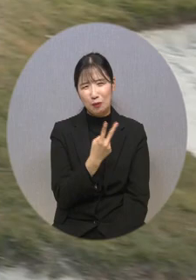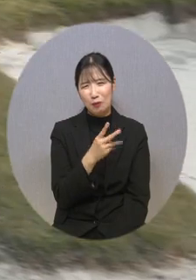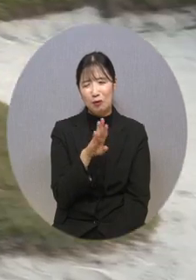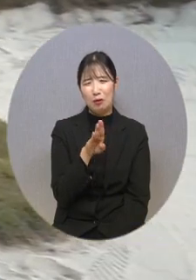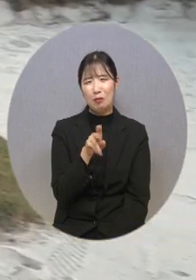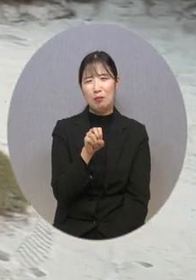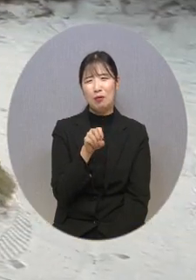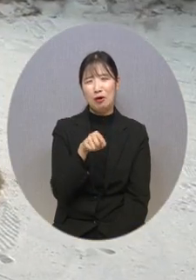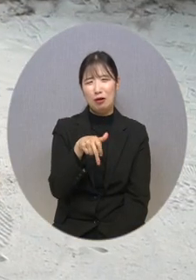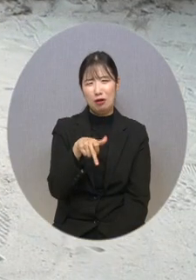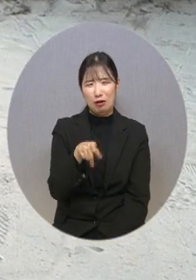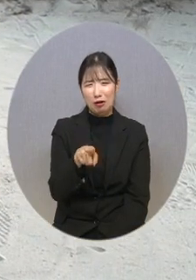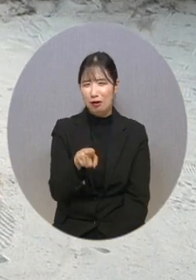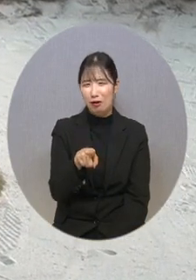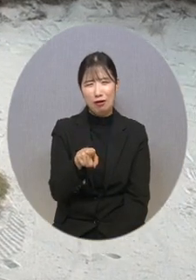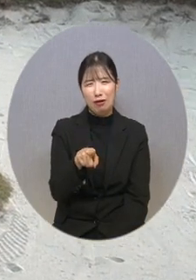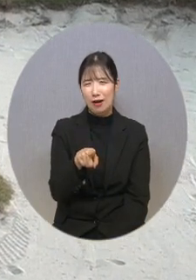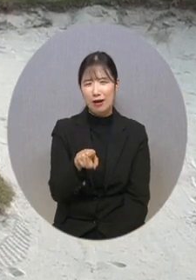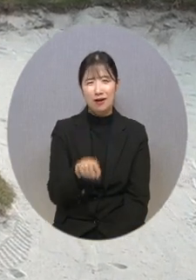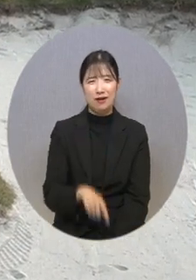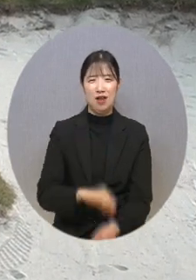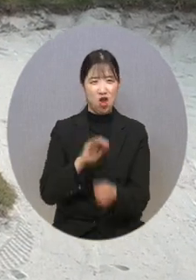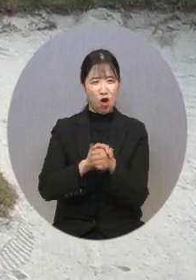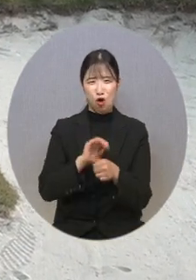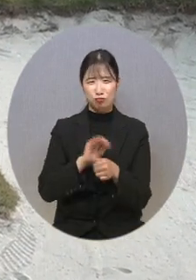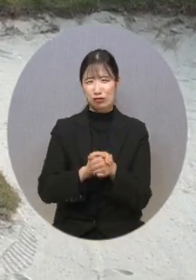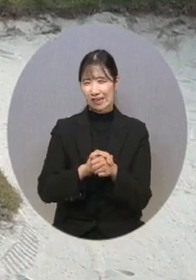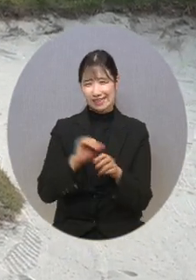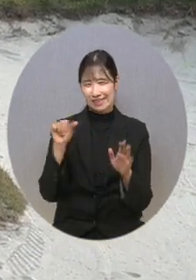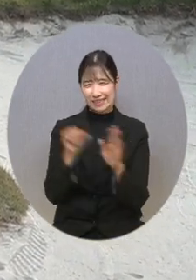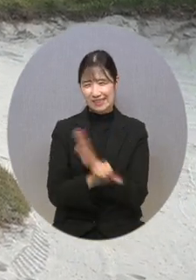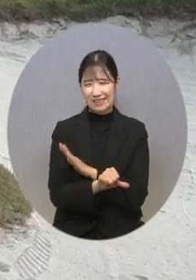거북이 무너지나요? 거북이 무너지나요?